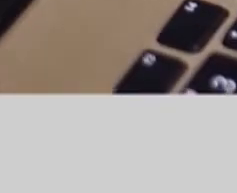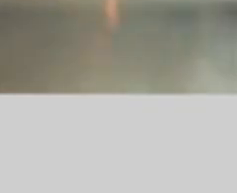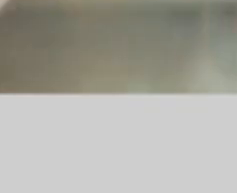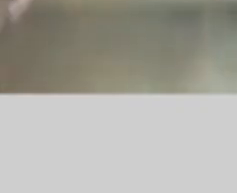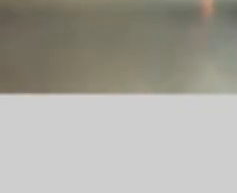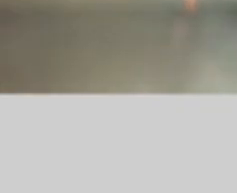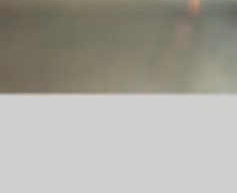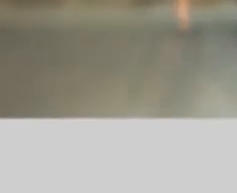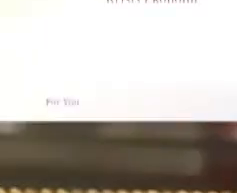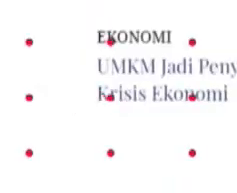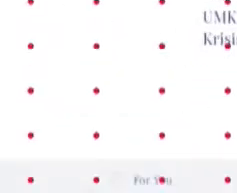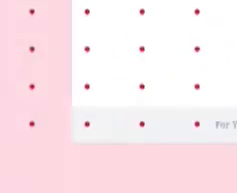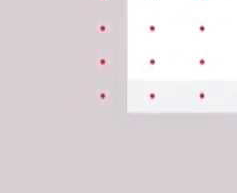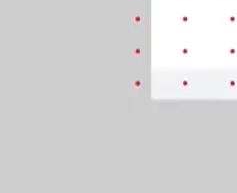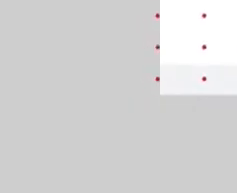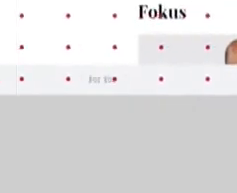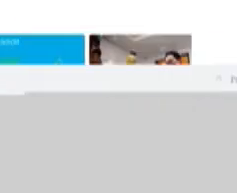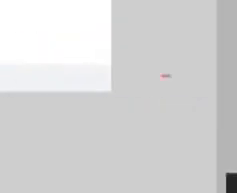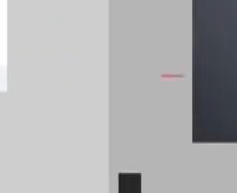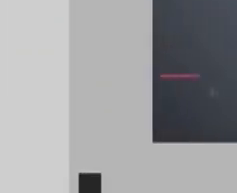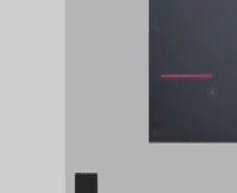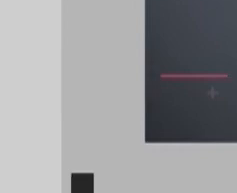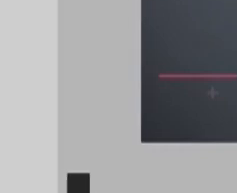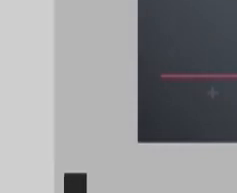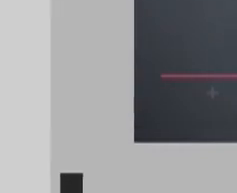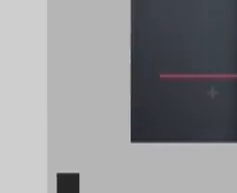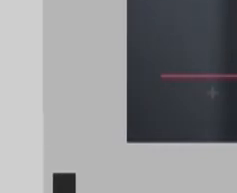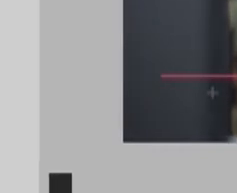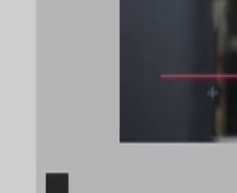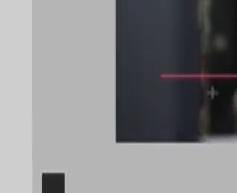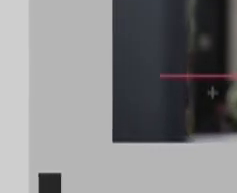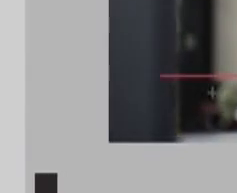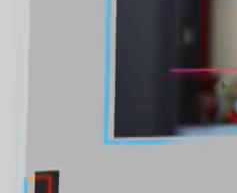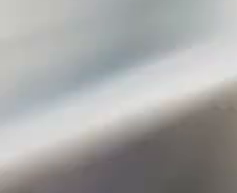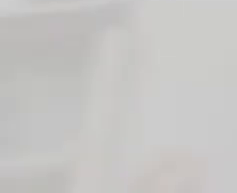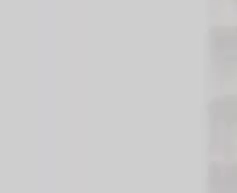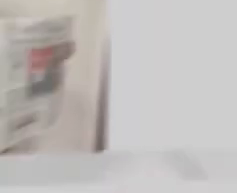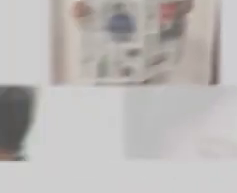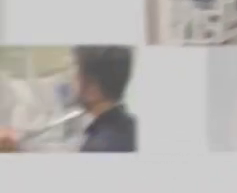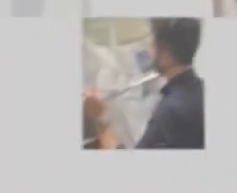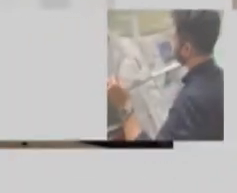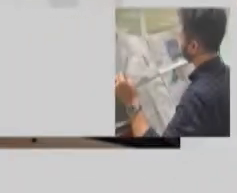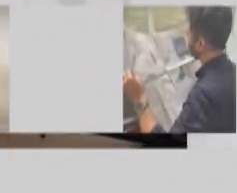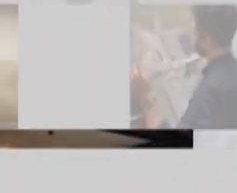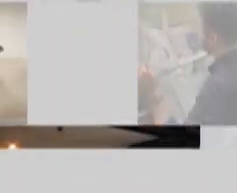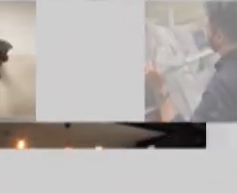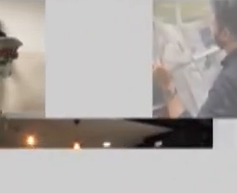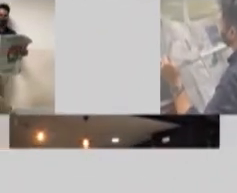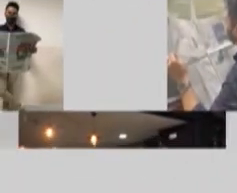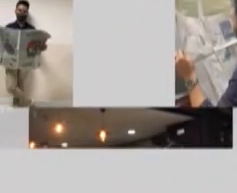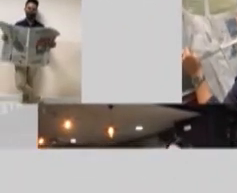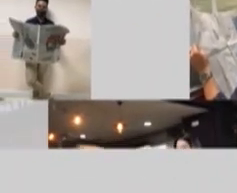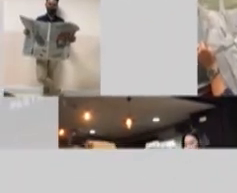cetak mediindonesia.com danper Media Indonesia layak menjadi referensi